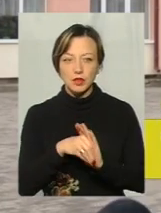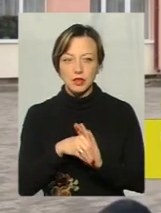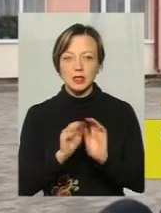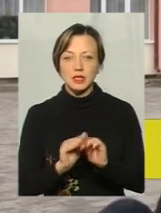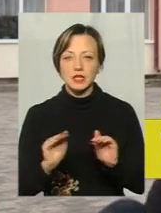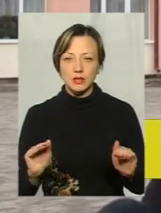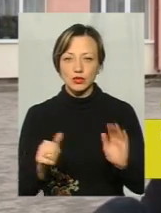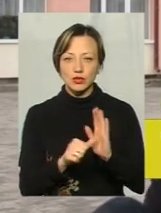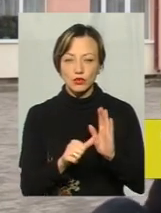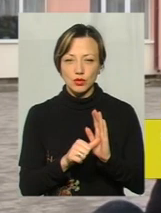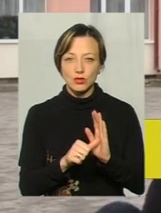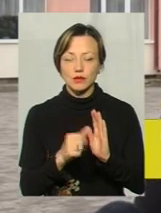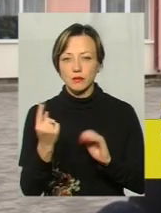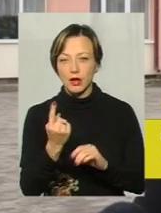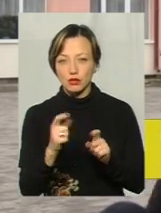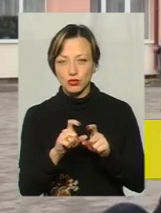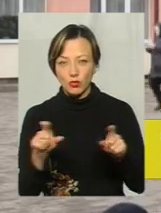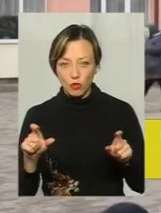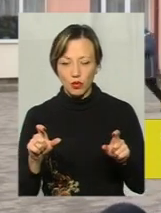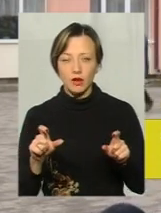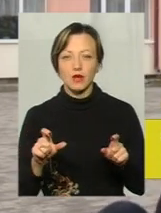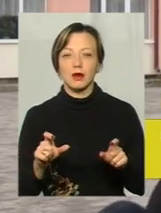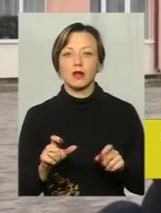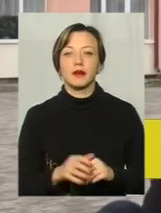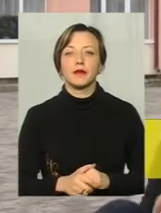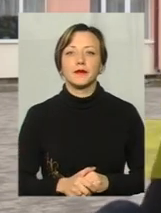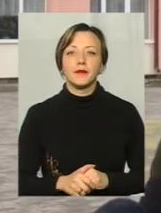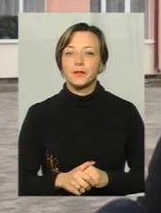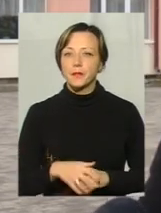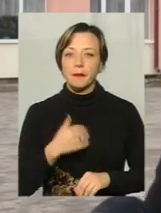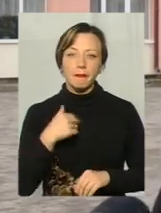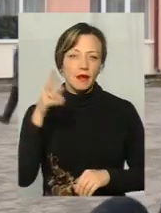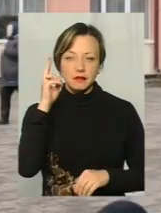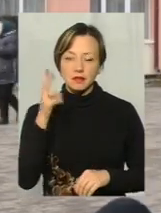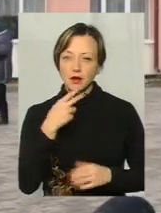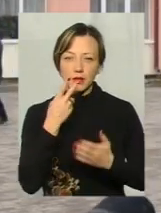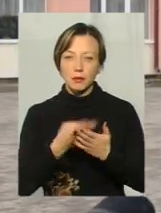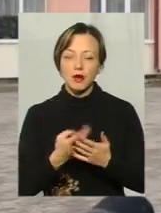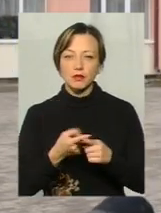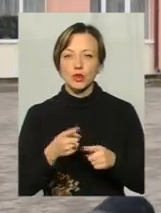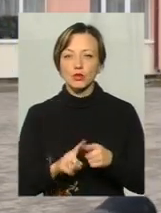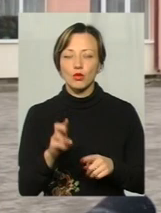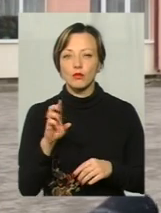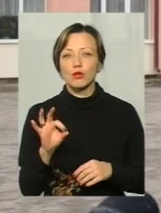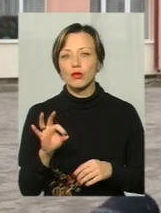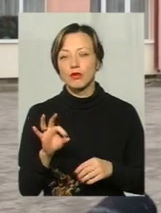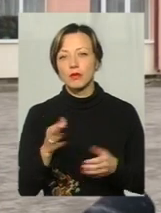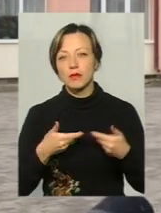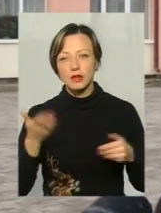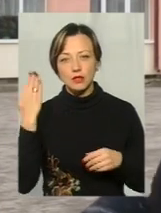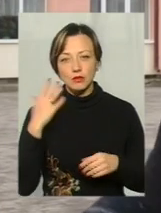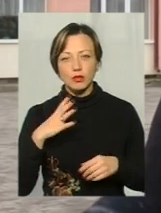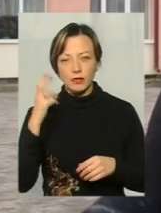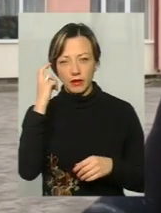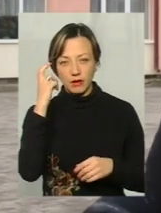підключилися діти 6-ї, там, з 1-ї школи. Я не знаю, я не бачила того, тому що ми на той час були